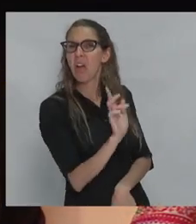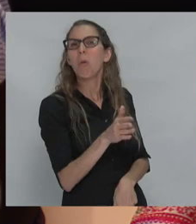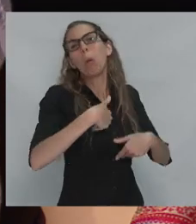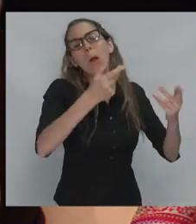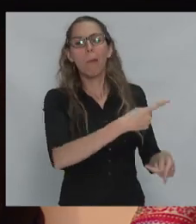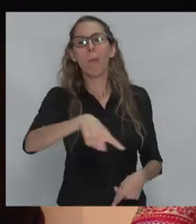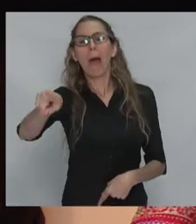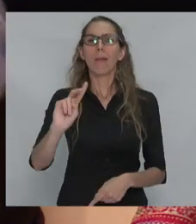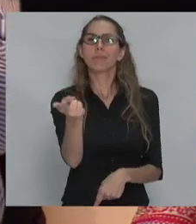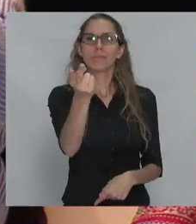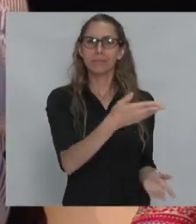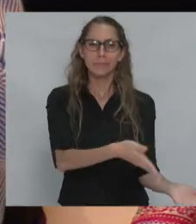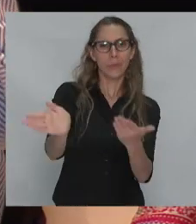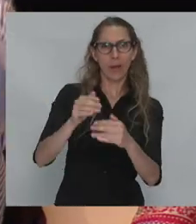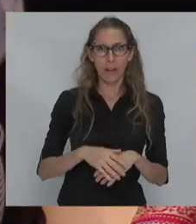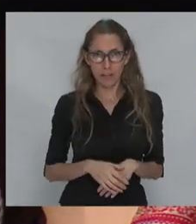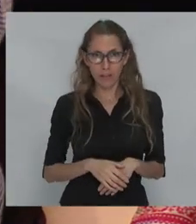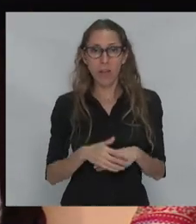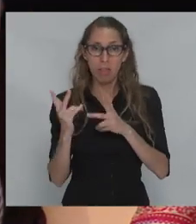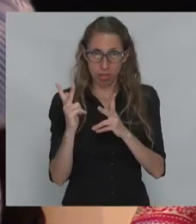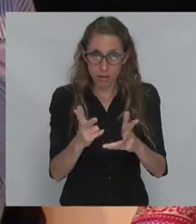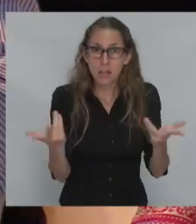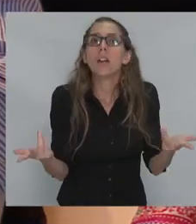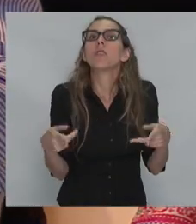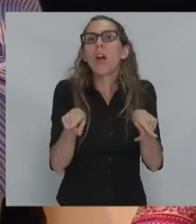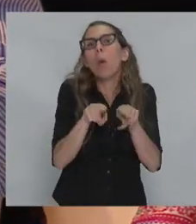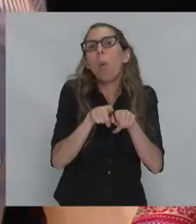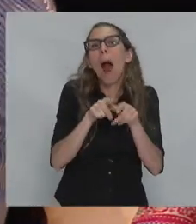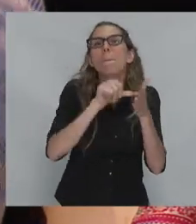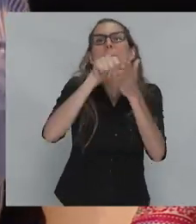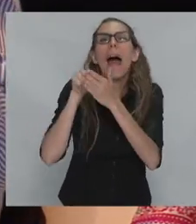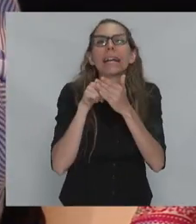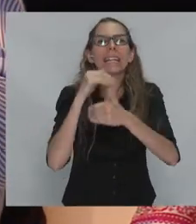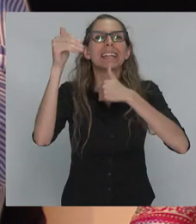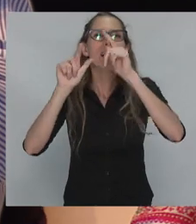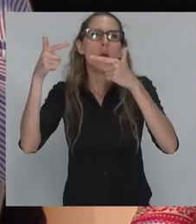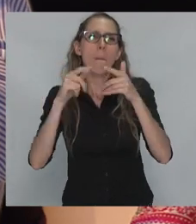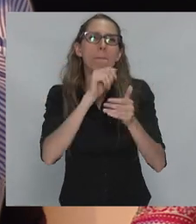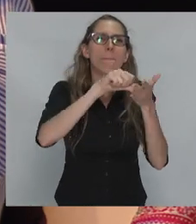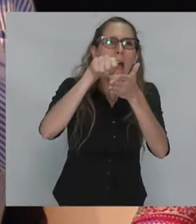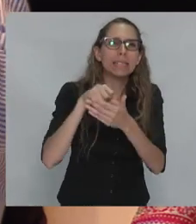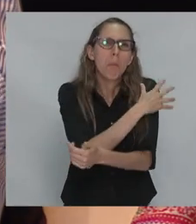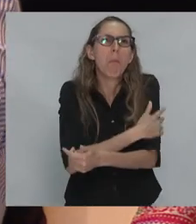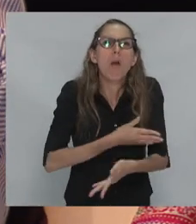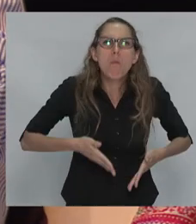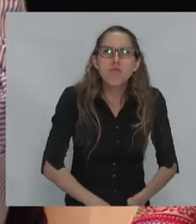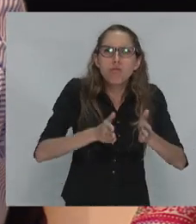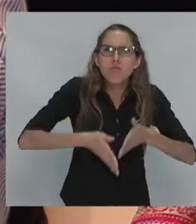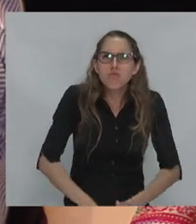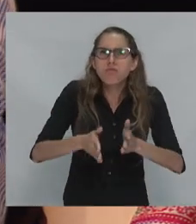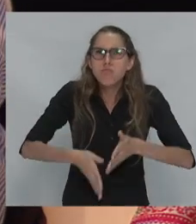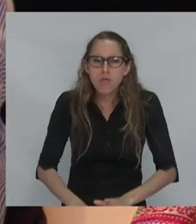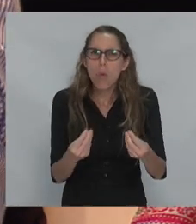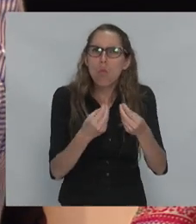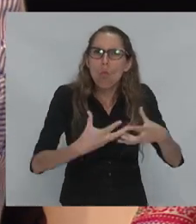D'ailleurs, comme tous les sous-développés, ils font beaucoup d'enfants. Alors ils en envoient quelques-uns pour leur propagande. Imaginez la dureté